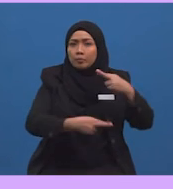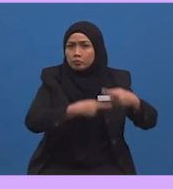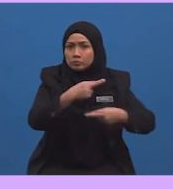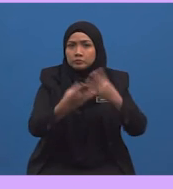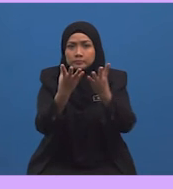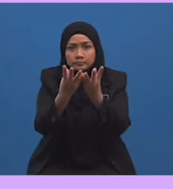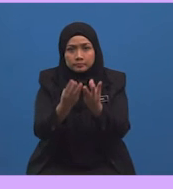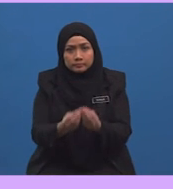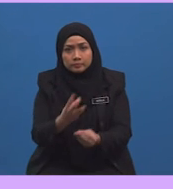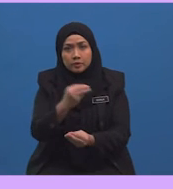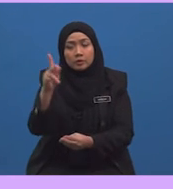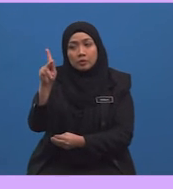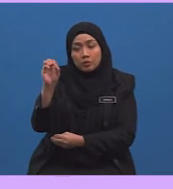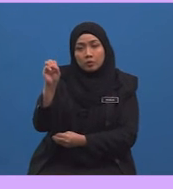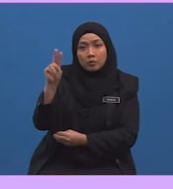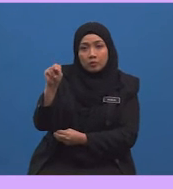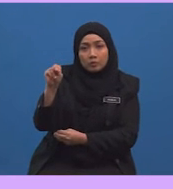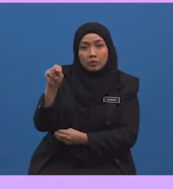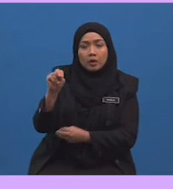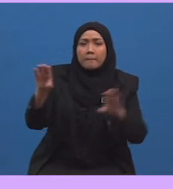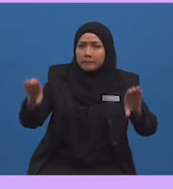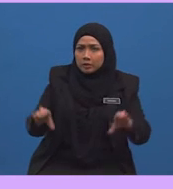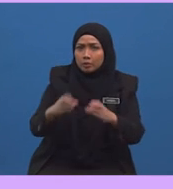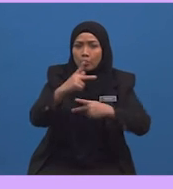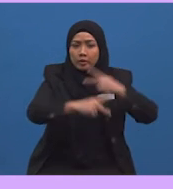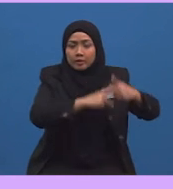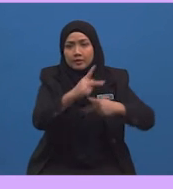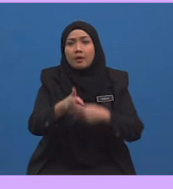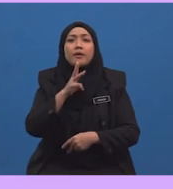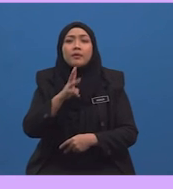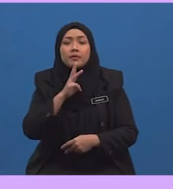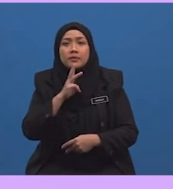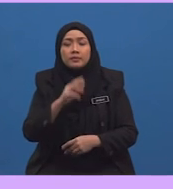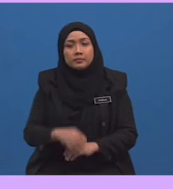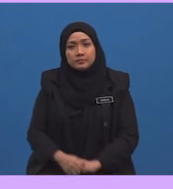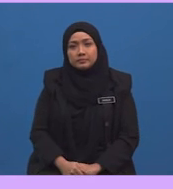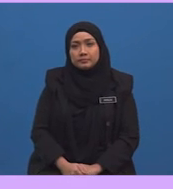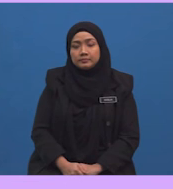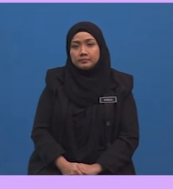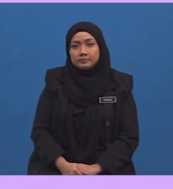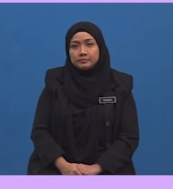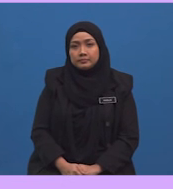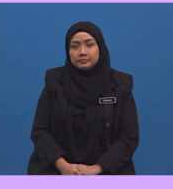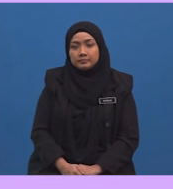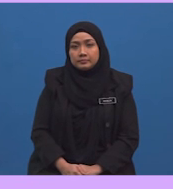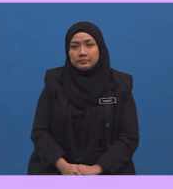Proses pengecatan dan kondensasi membentuk kita air di ekosistem kita.